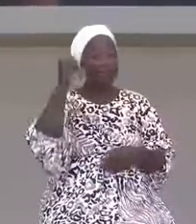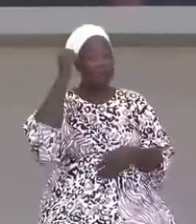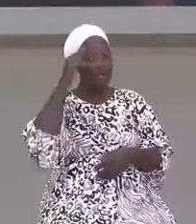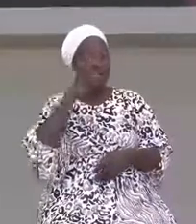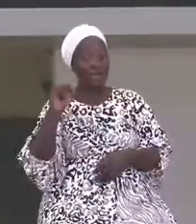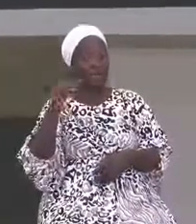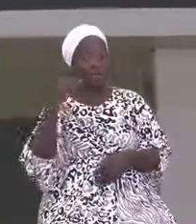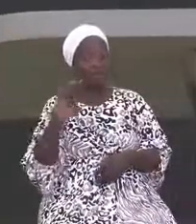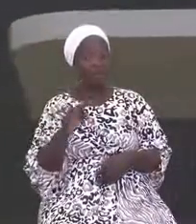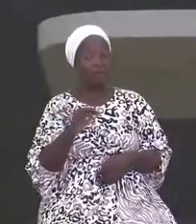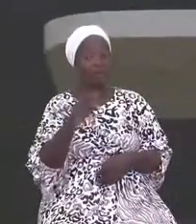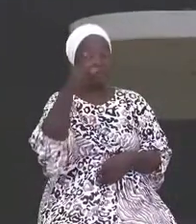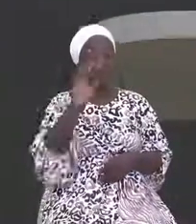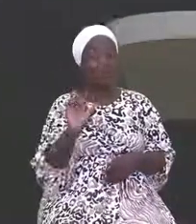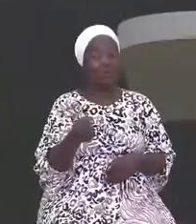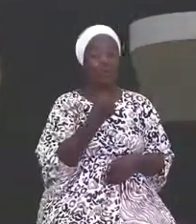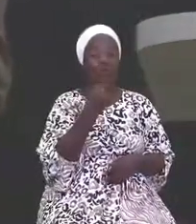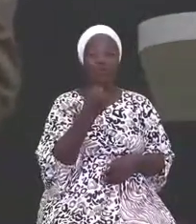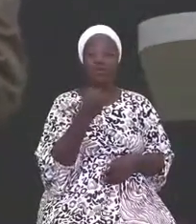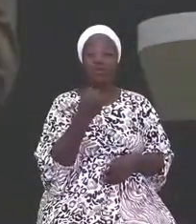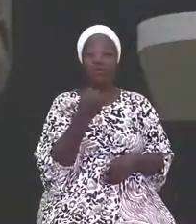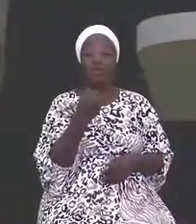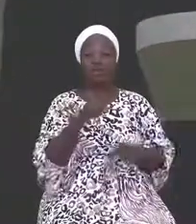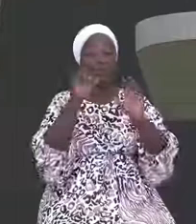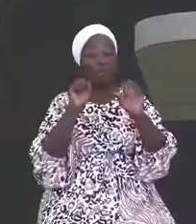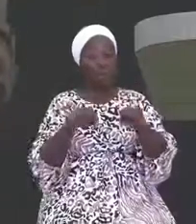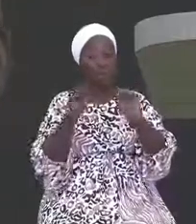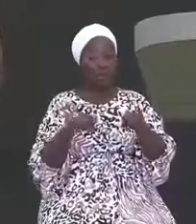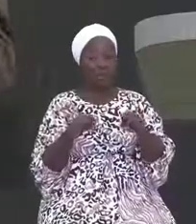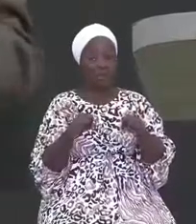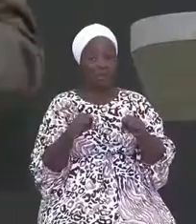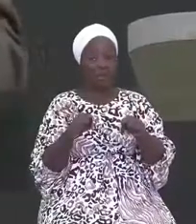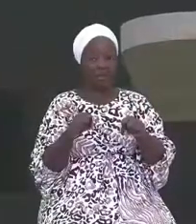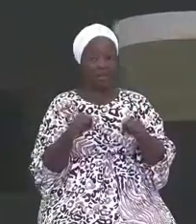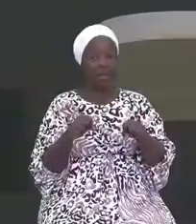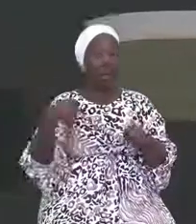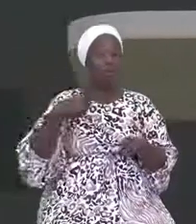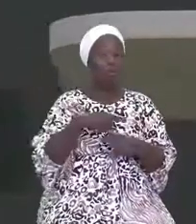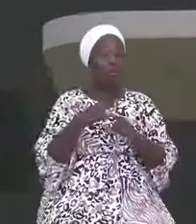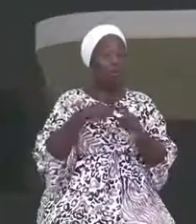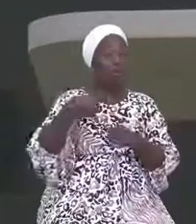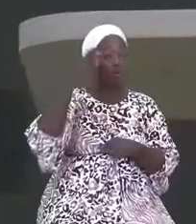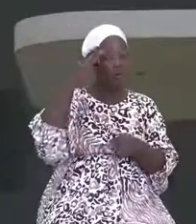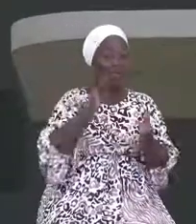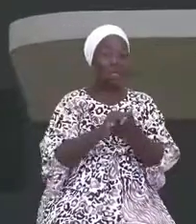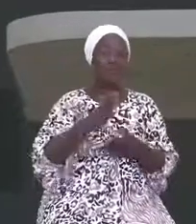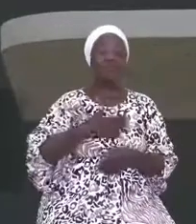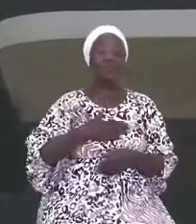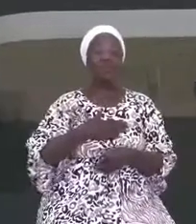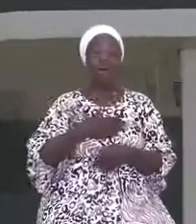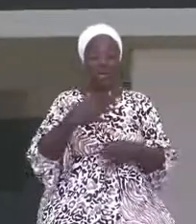Dieu. Délicieuse, agréable. Oh, quand nous comprenons que ma vie est dans sa